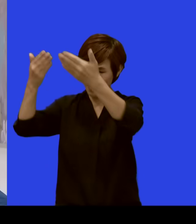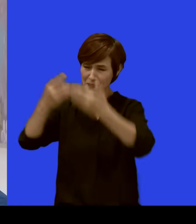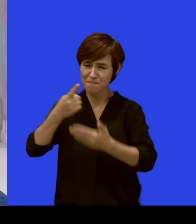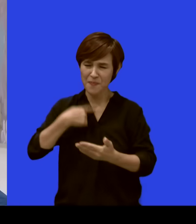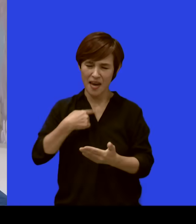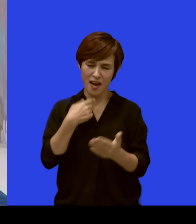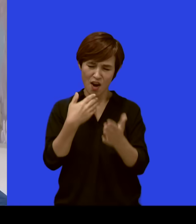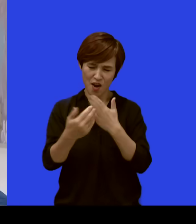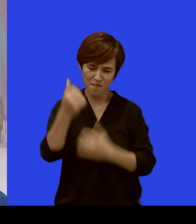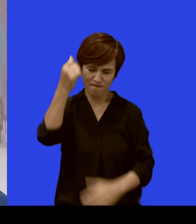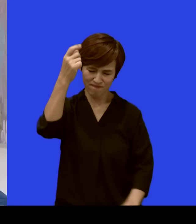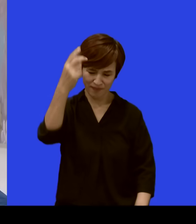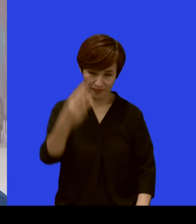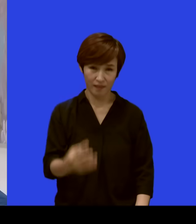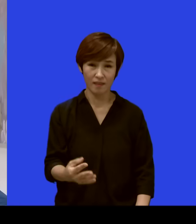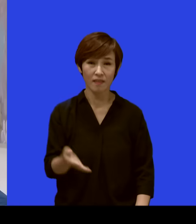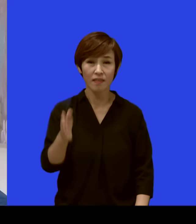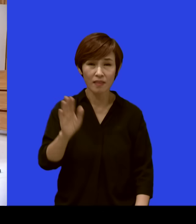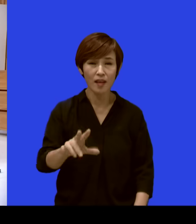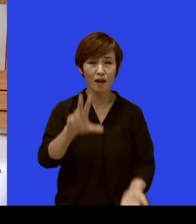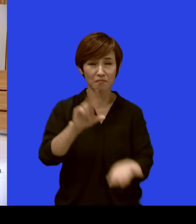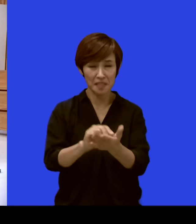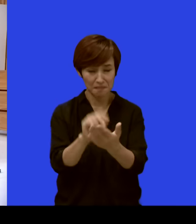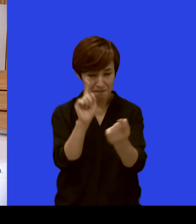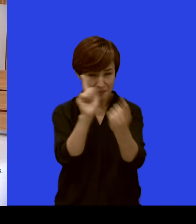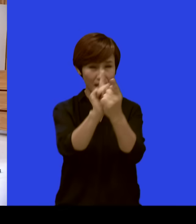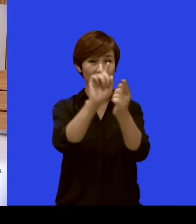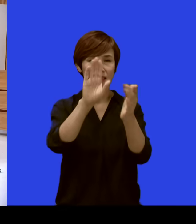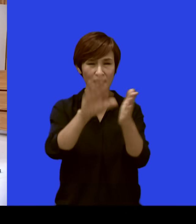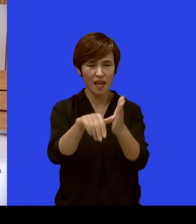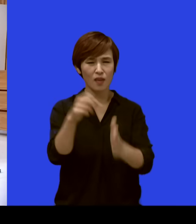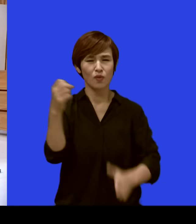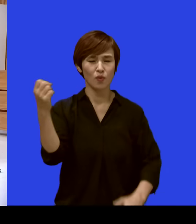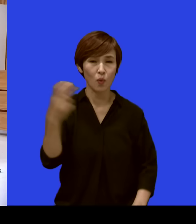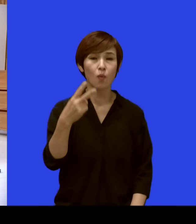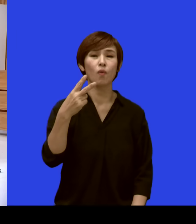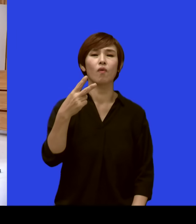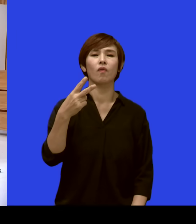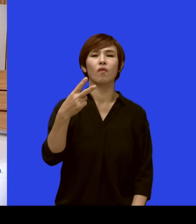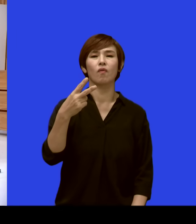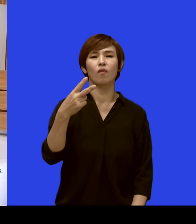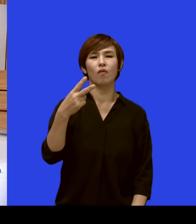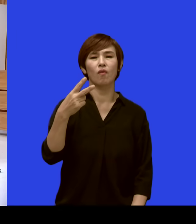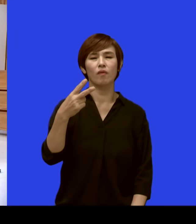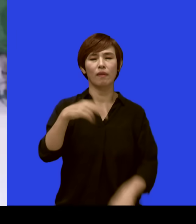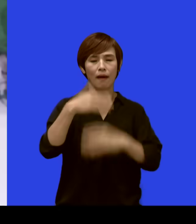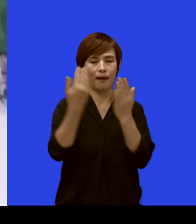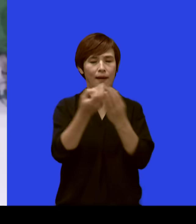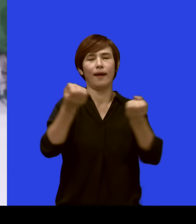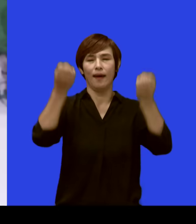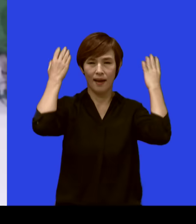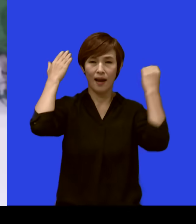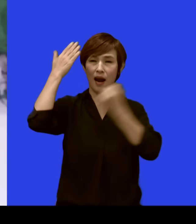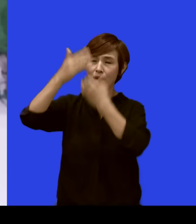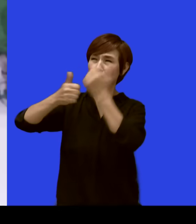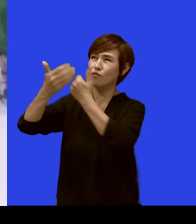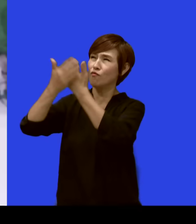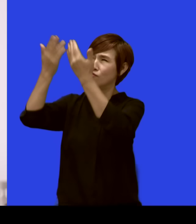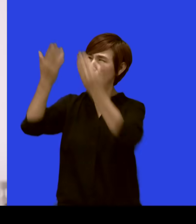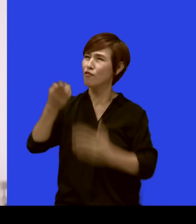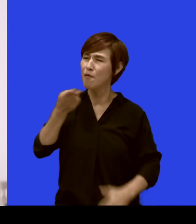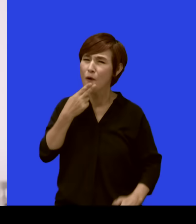또 문제가 부닥치면 다시 처음으로 돌아가서 마치 한 번도 하나님의 은혜를 체험하지 않은 것처럼 걱정하게